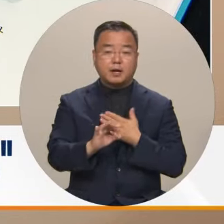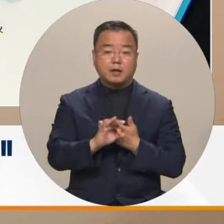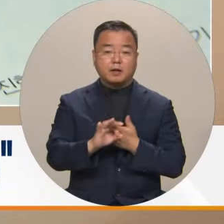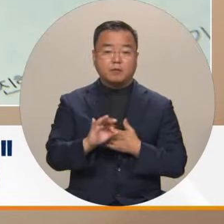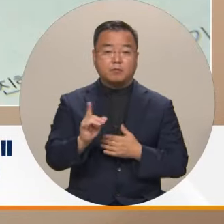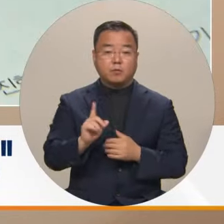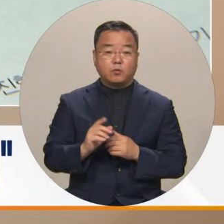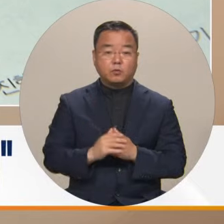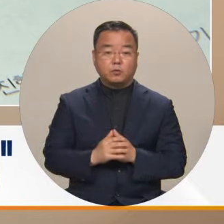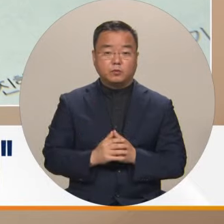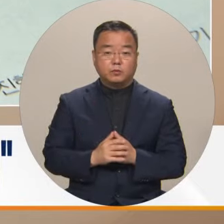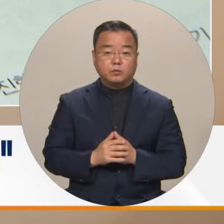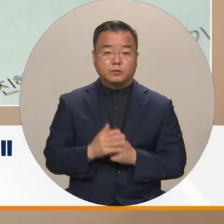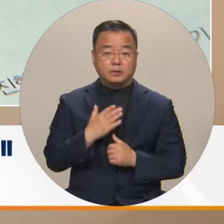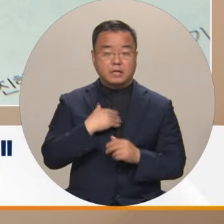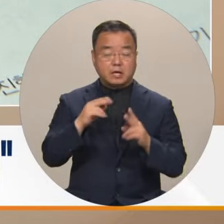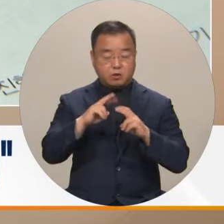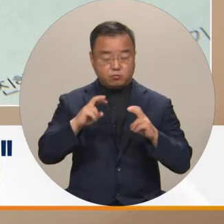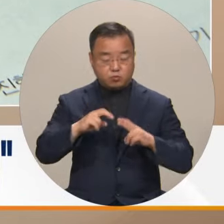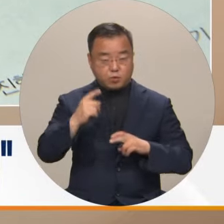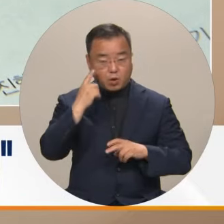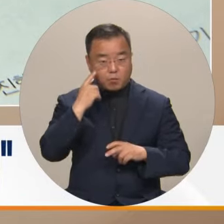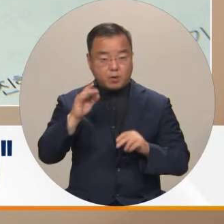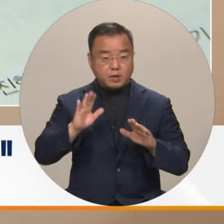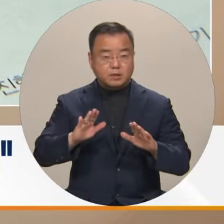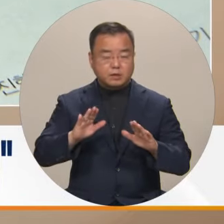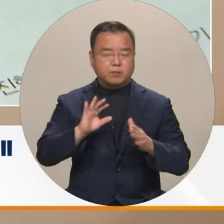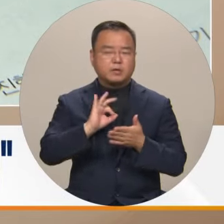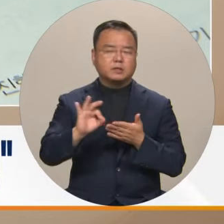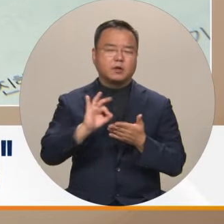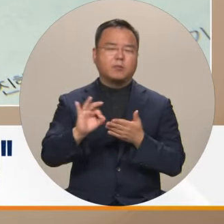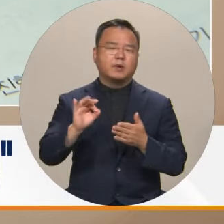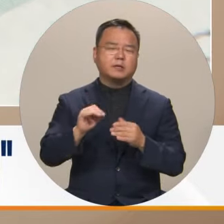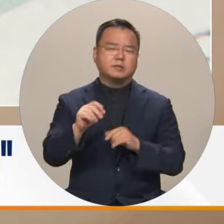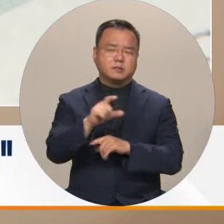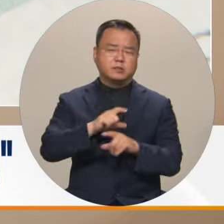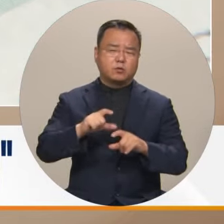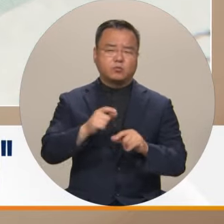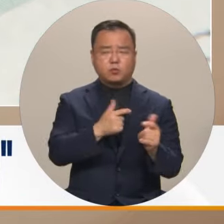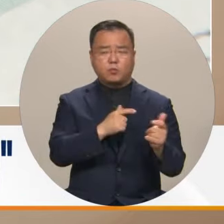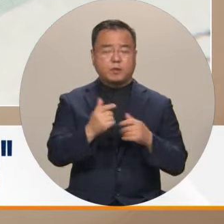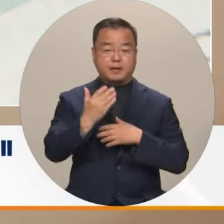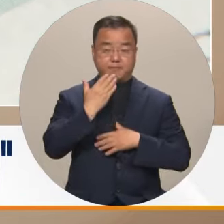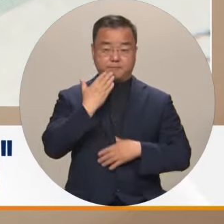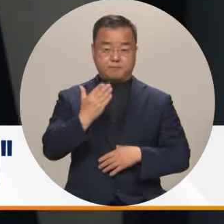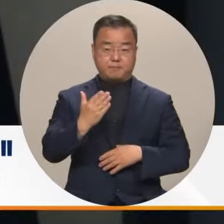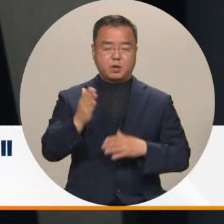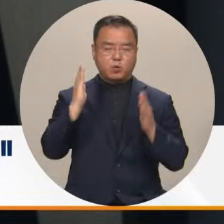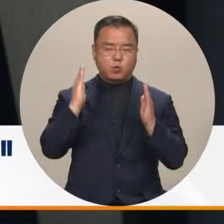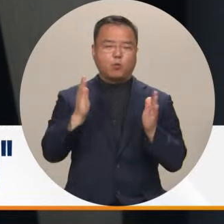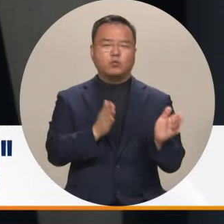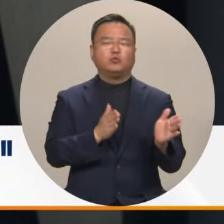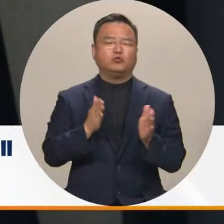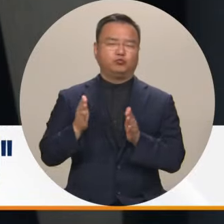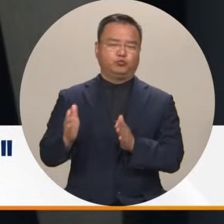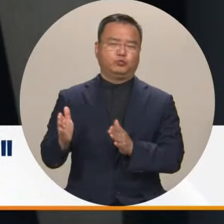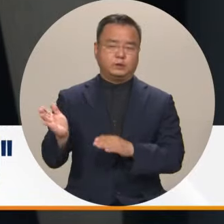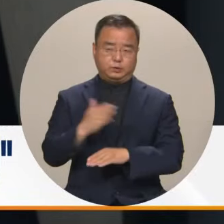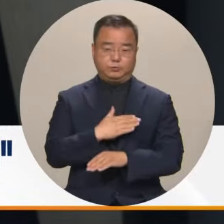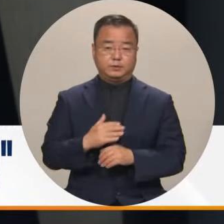생각하는데 제가 분석을 해 보니까 오히려 지금 널리 활용할 수 있는 것은 어 수업 준비입니다 그래서